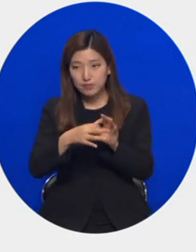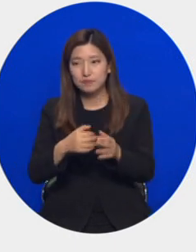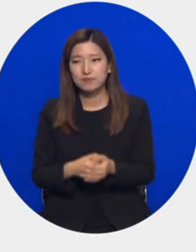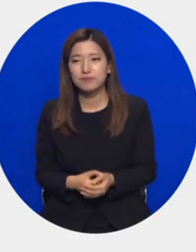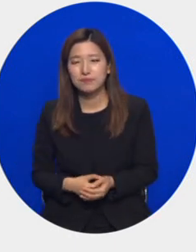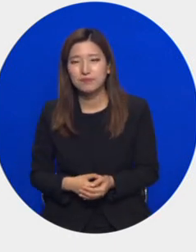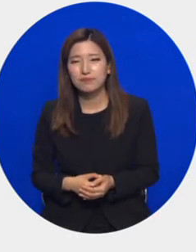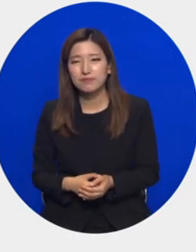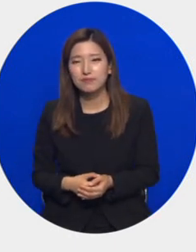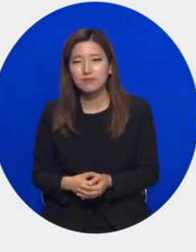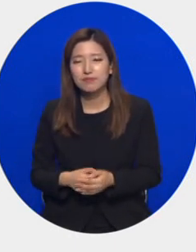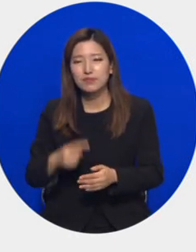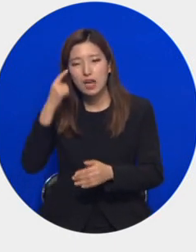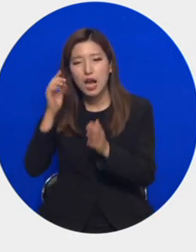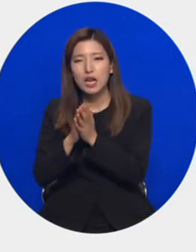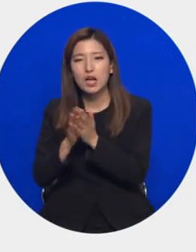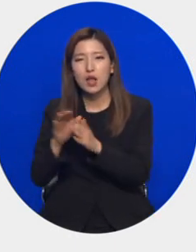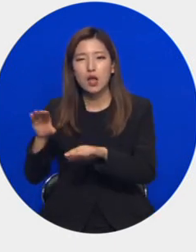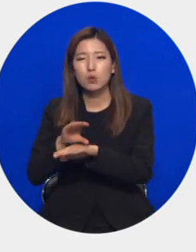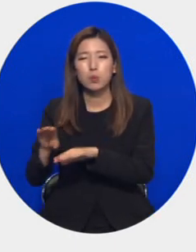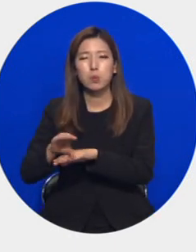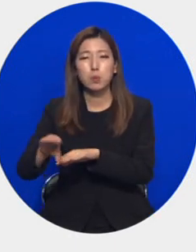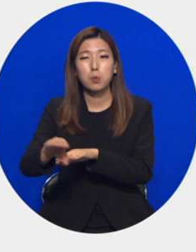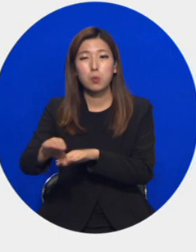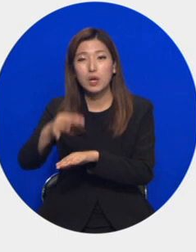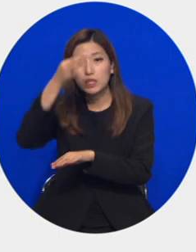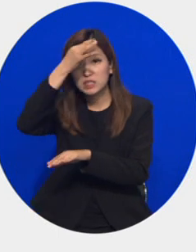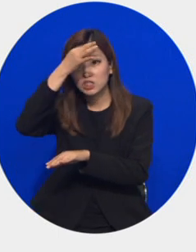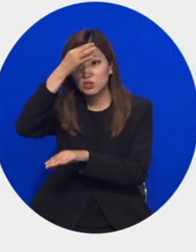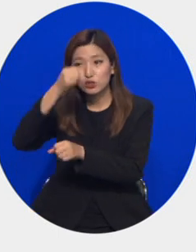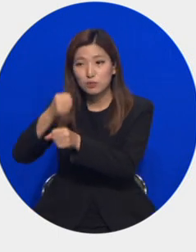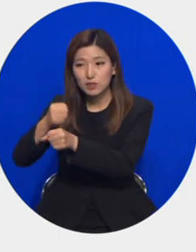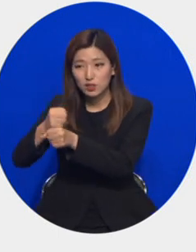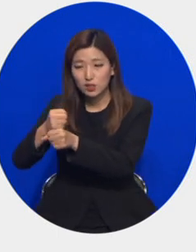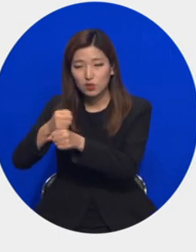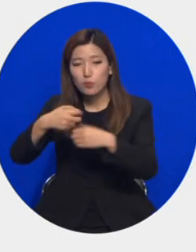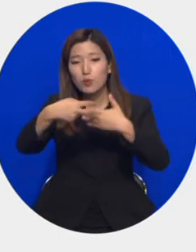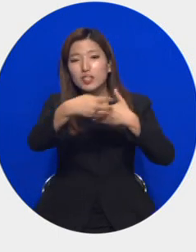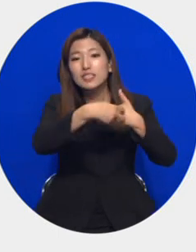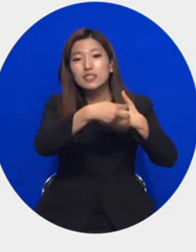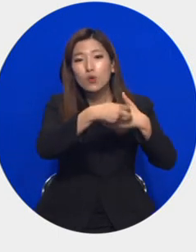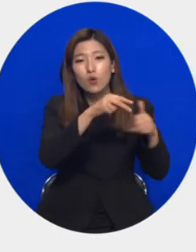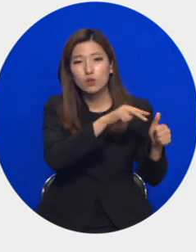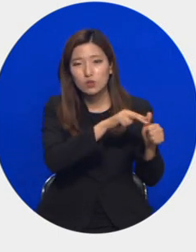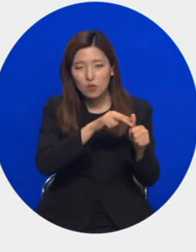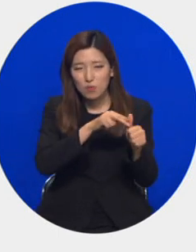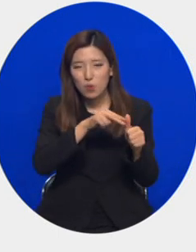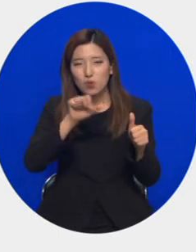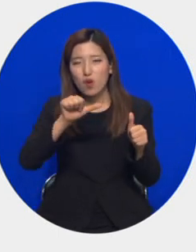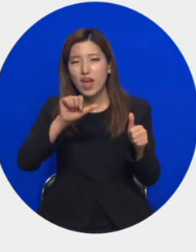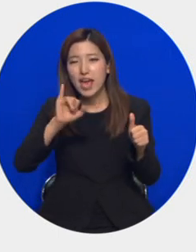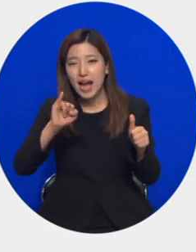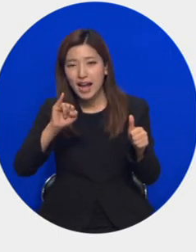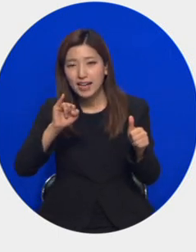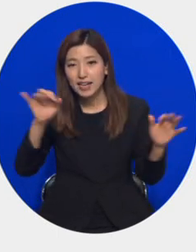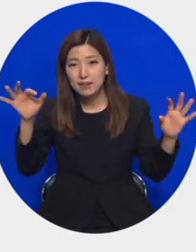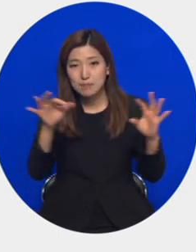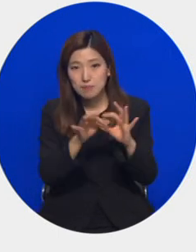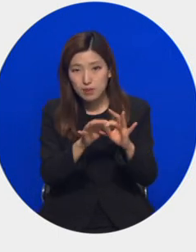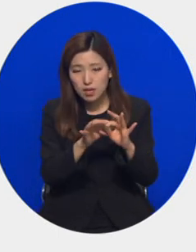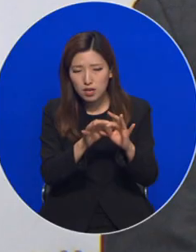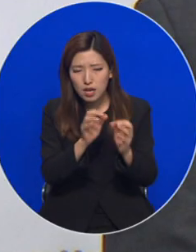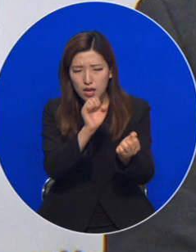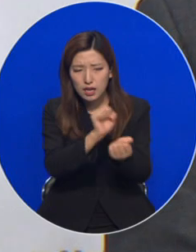5g 를 결합해 자율주행 기술이 탄생하고 의료정보 데이터와 인공 재능이 앞 쳐저 가며 빵 예측 기술도 나오는